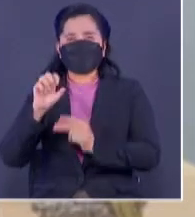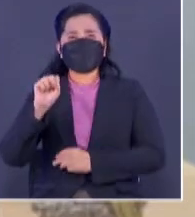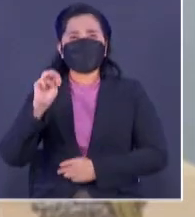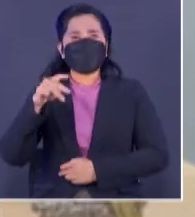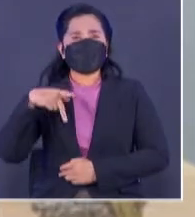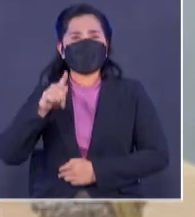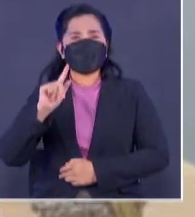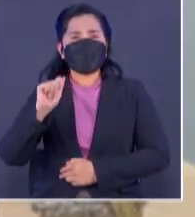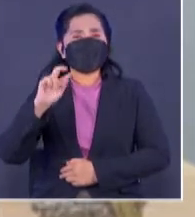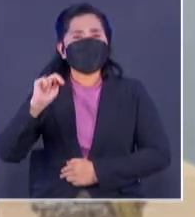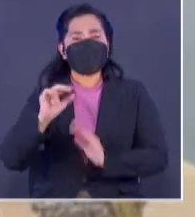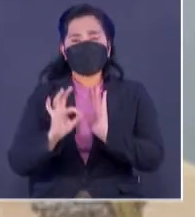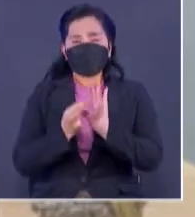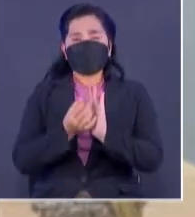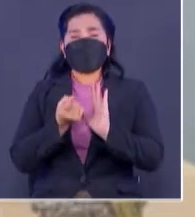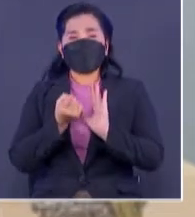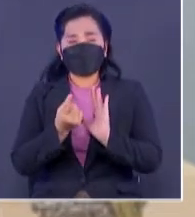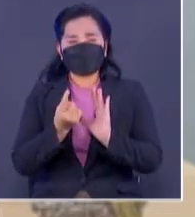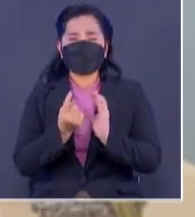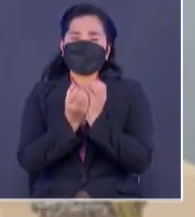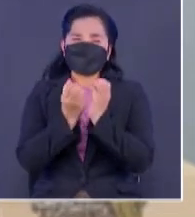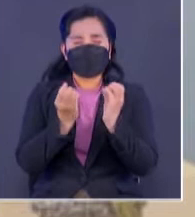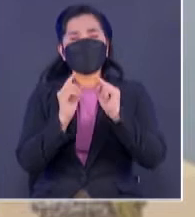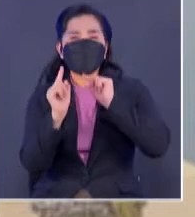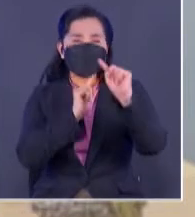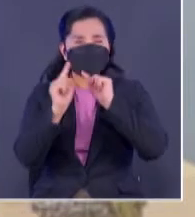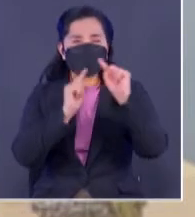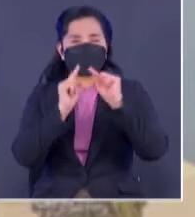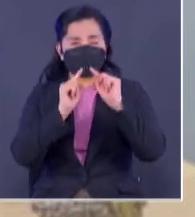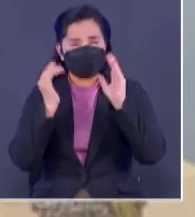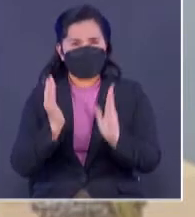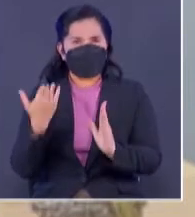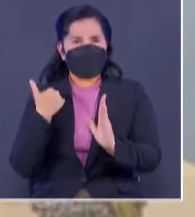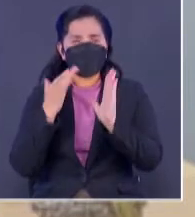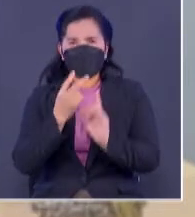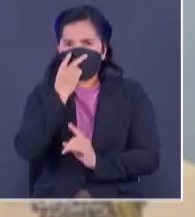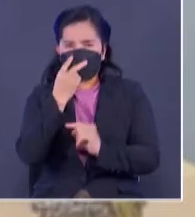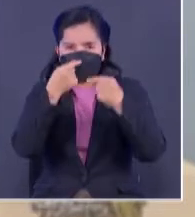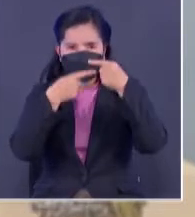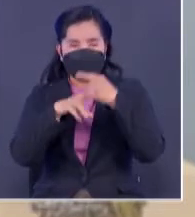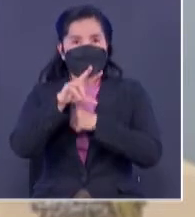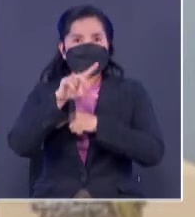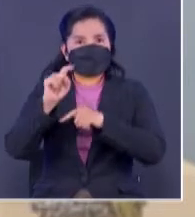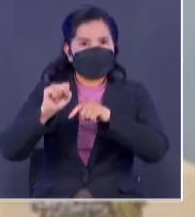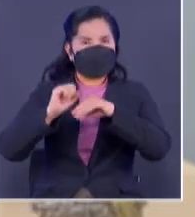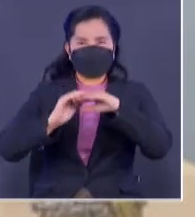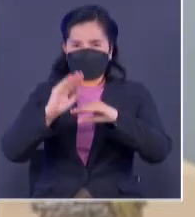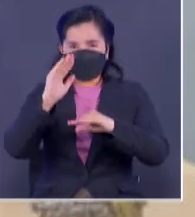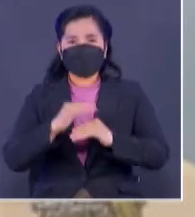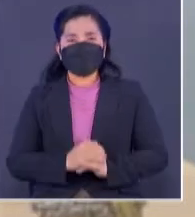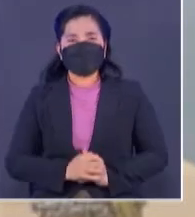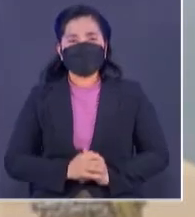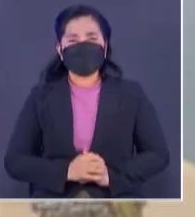ฟ์เฟซบุ๊กสนทนาธรรมโดยมีญาติโยมเข้ามารับฟังรับชมเนี่ยโอ้โหหลายแสนคนครับซึ่งการไลฟ์ในลักษณะแ